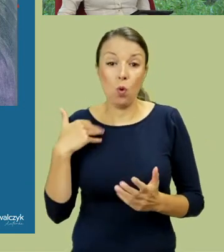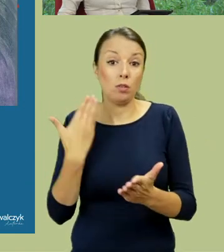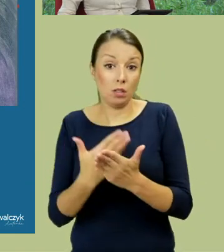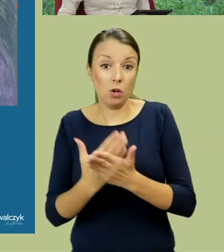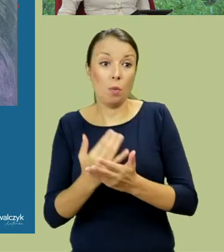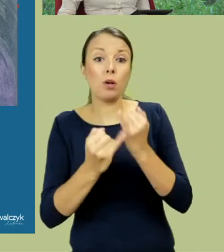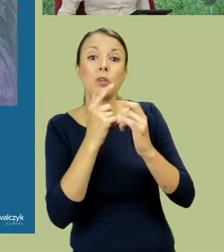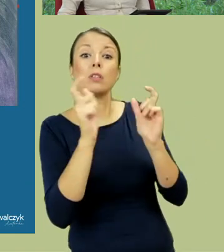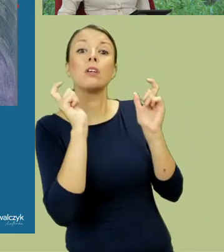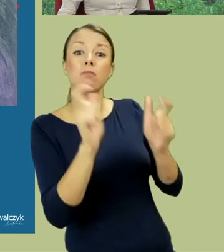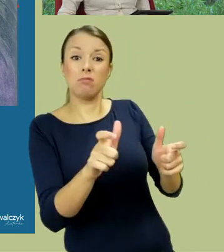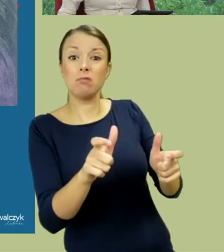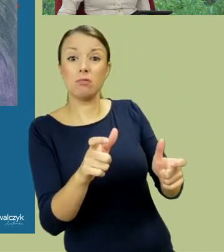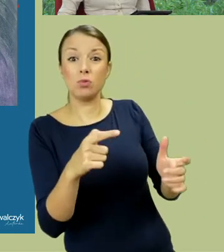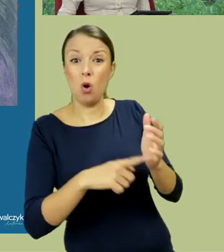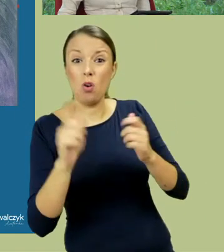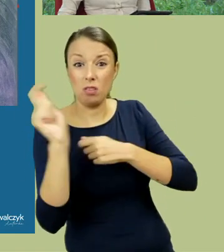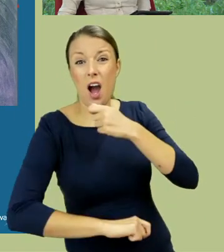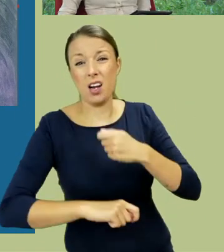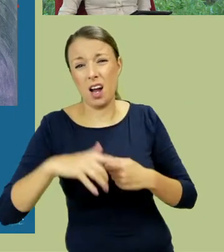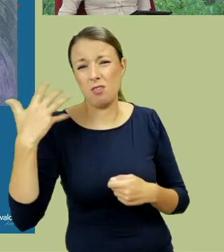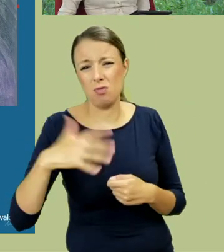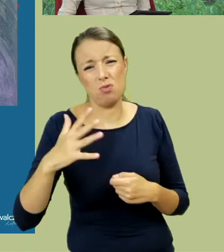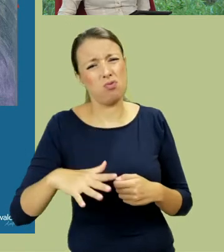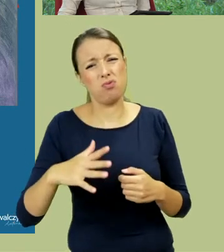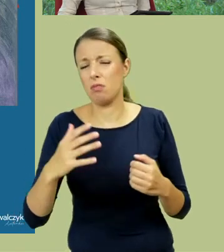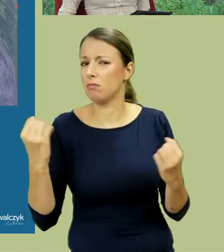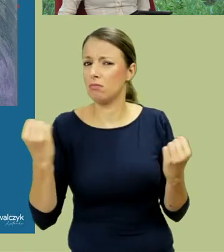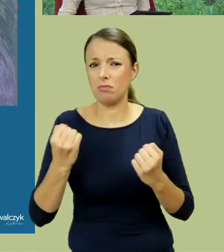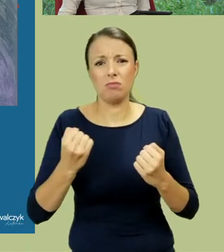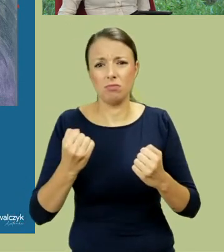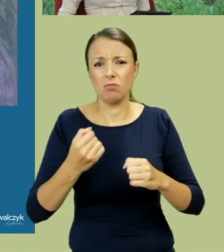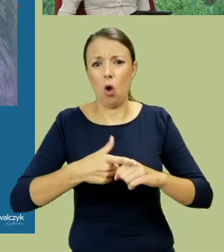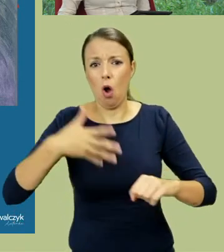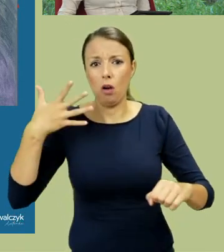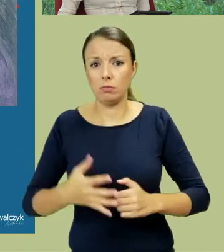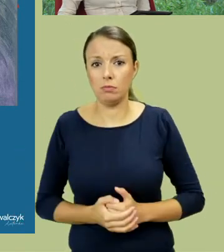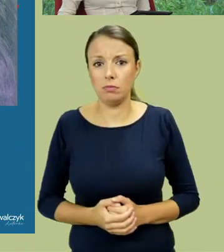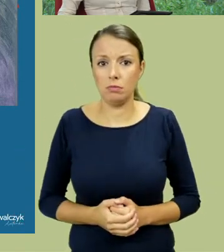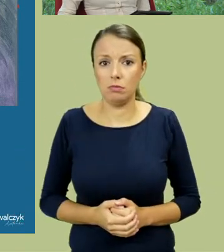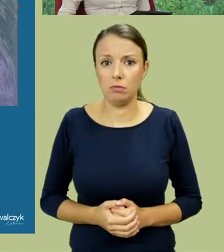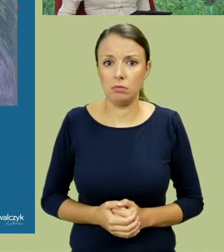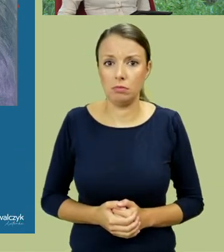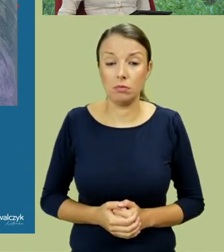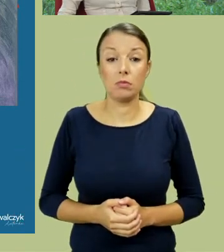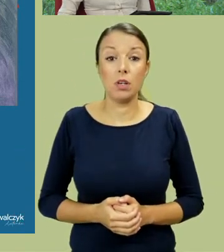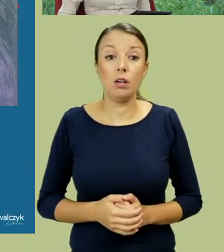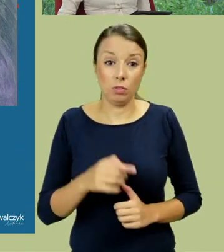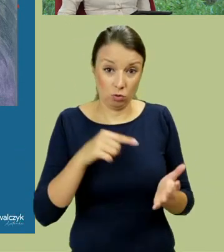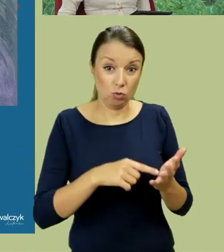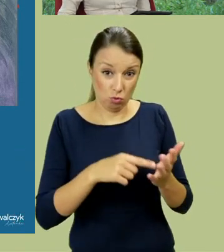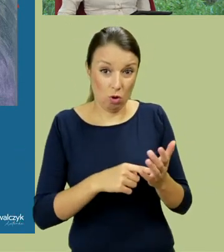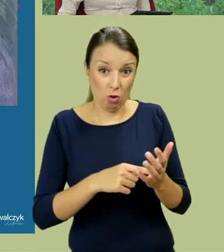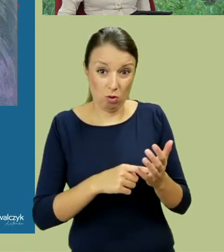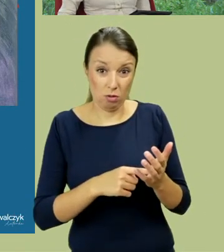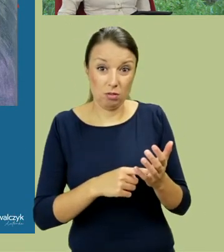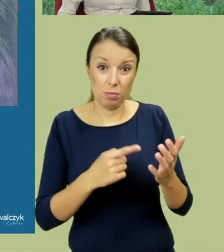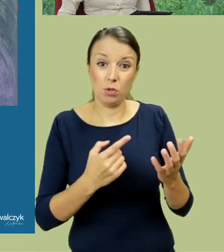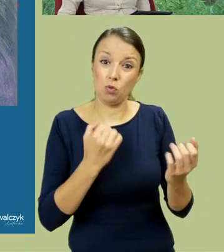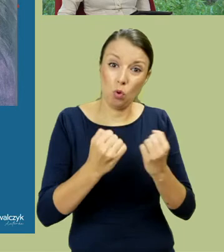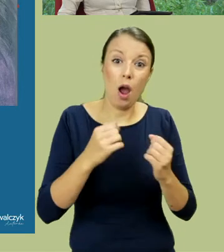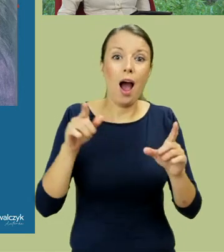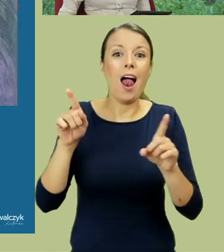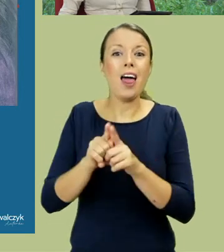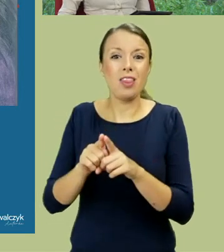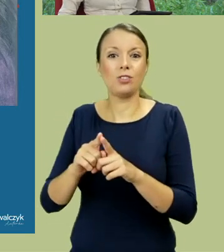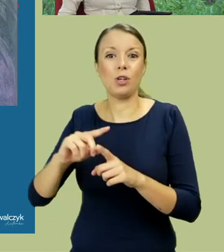konsekwencje karne, ale również ze względu na to, że to wszystko było po prostu ciężkie,